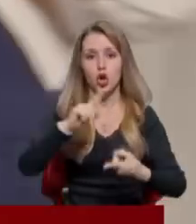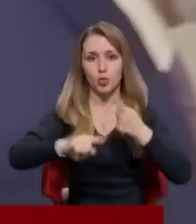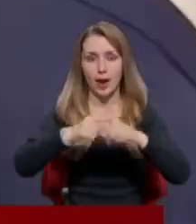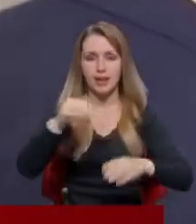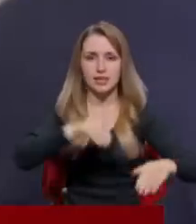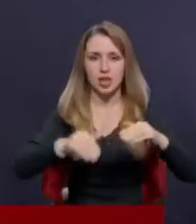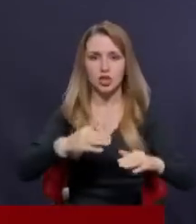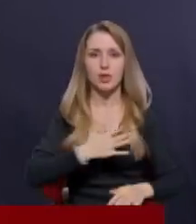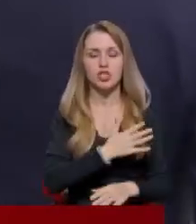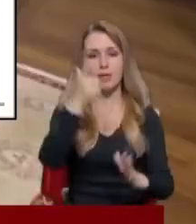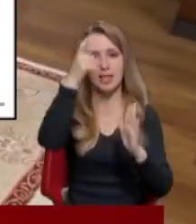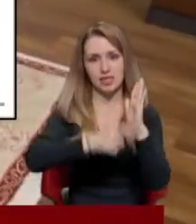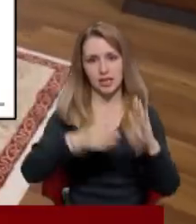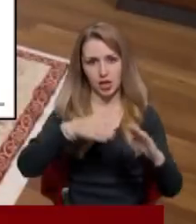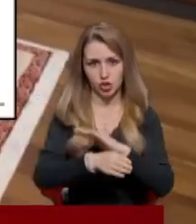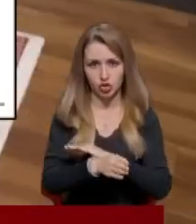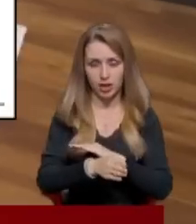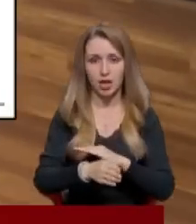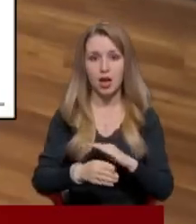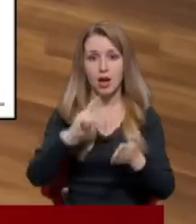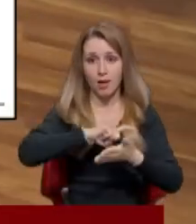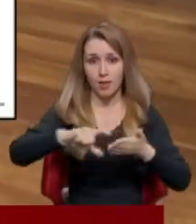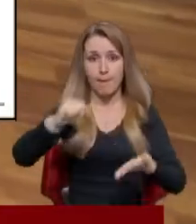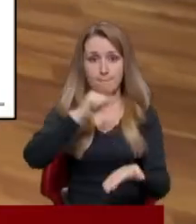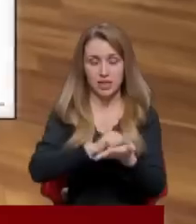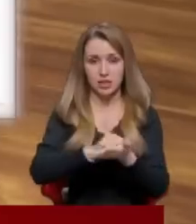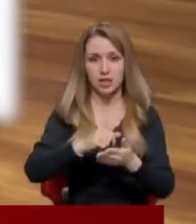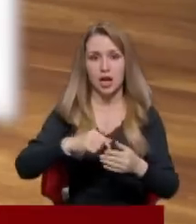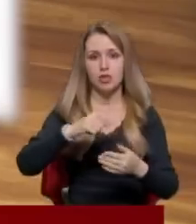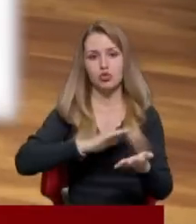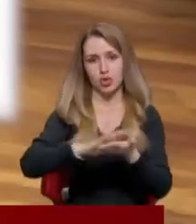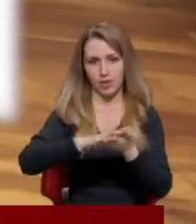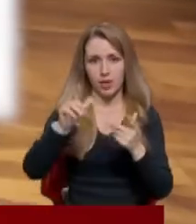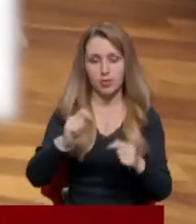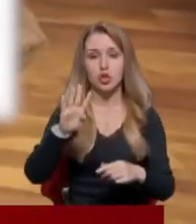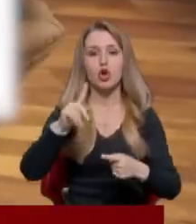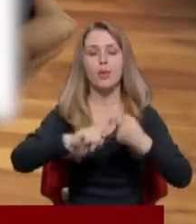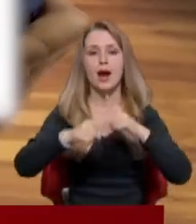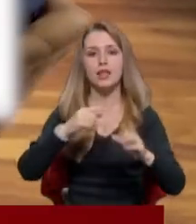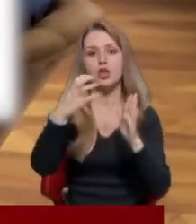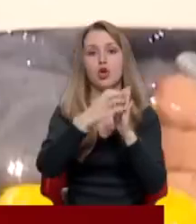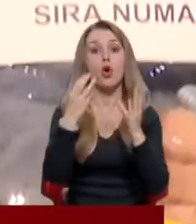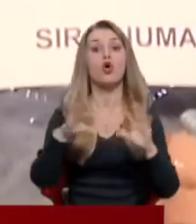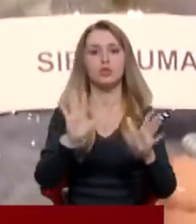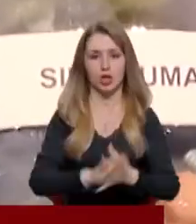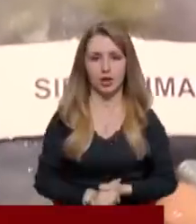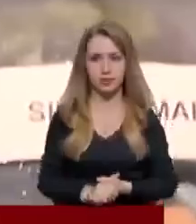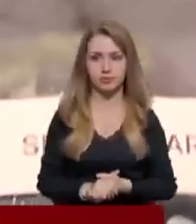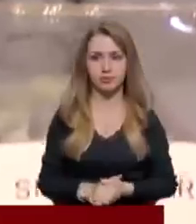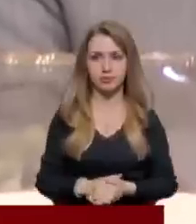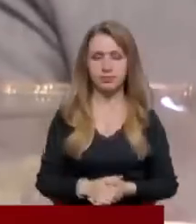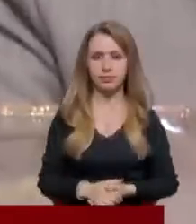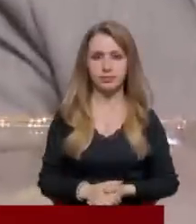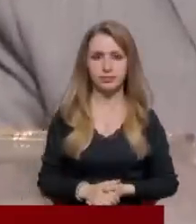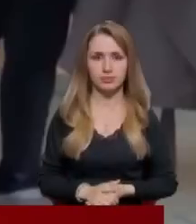seçime CHP listelerinden girecek Pusula basılırken güncelleme yapılacak 4 partinin logoları olmayacak emek ve